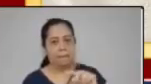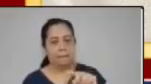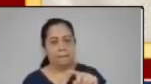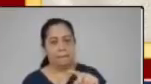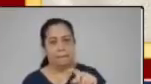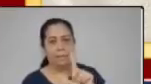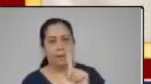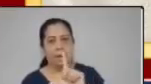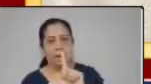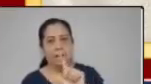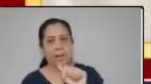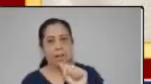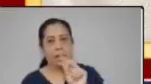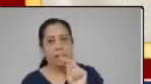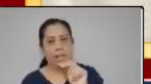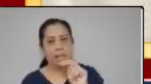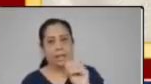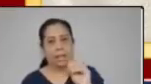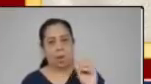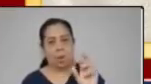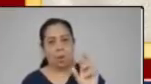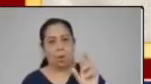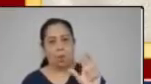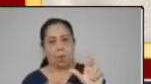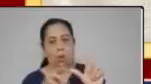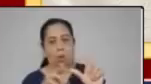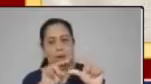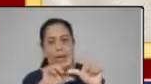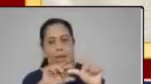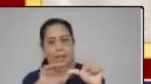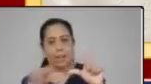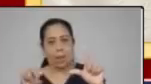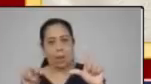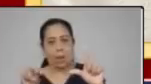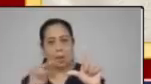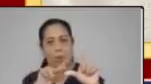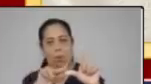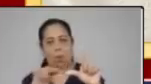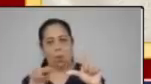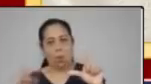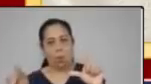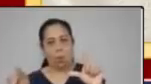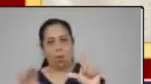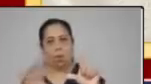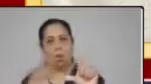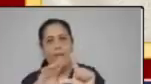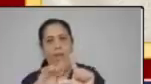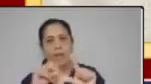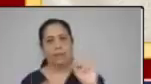sa Modified General Community Quarantine. Magpapagandang sa, maraming salamat po at magandang umaga po sa inyong lahat.